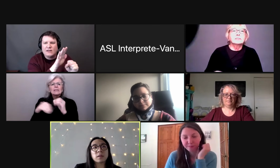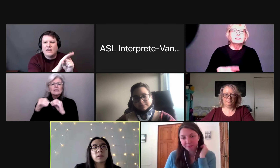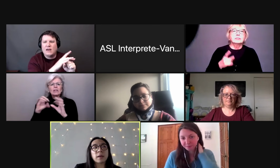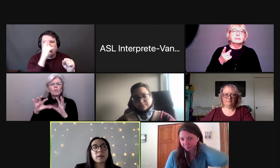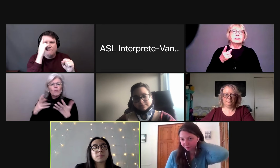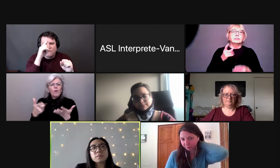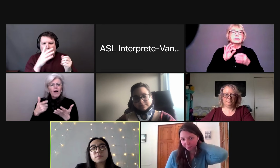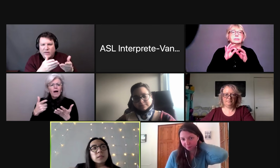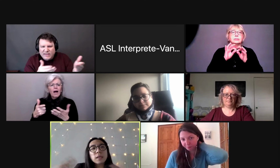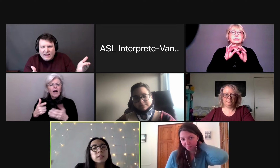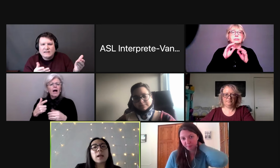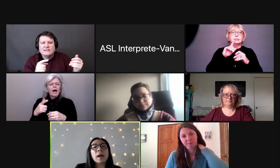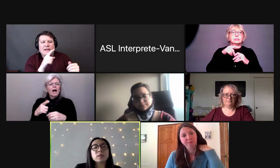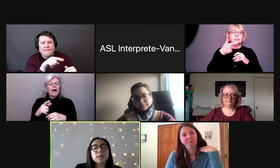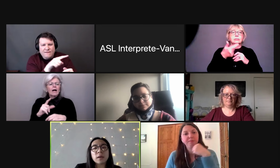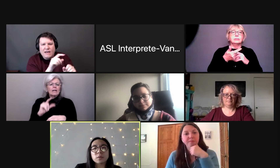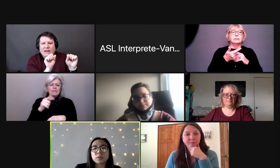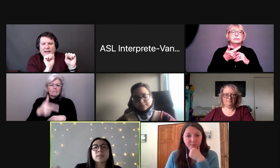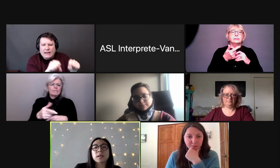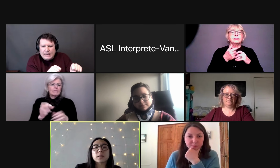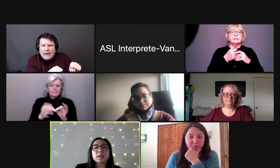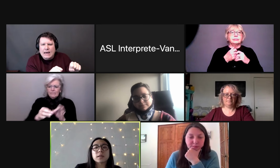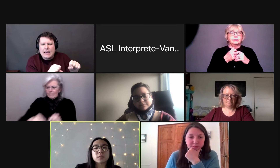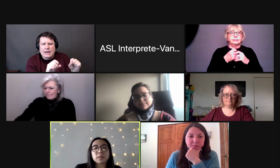de nous guider aussi